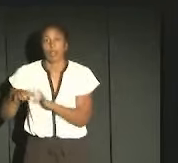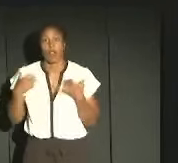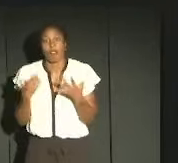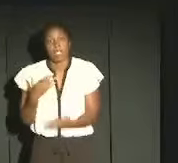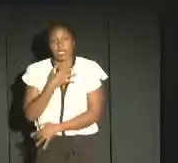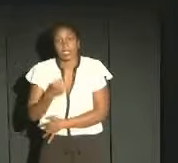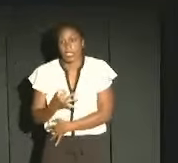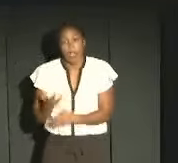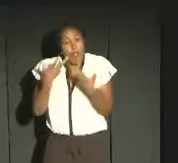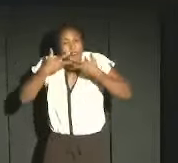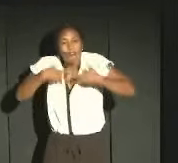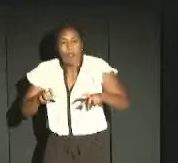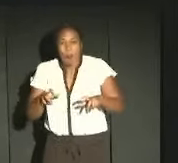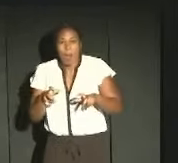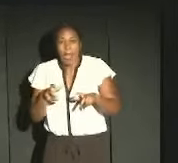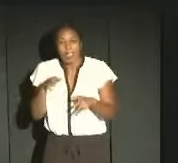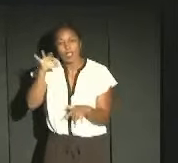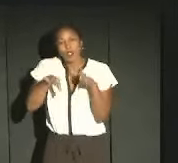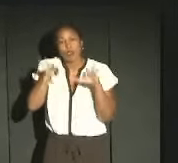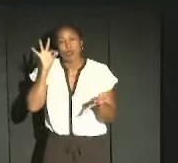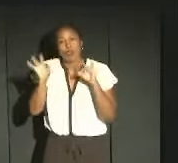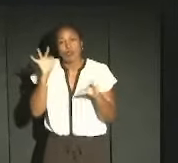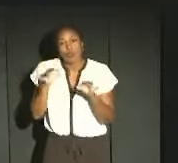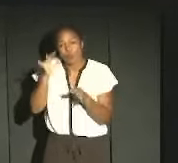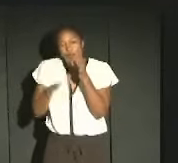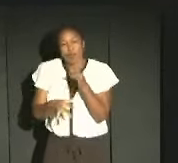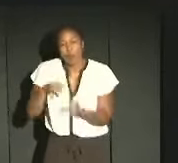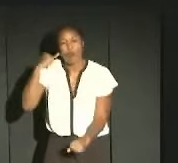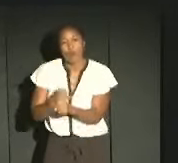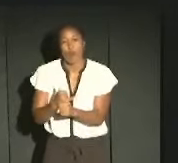nous ne voulons pas de cette fausse alternative et de cette